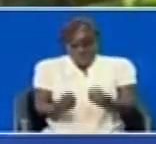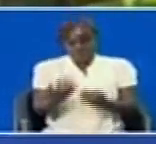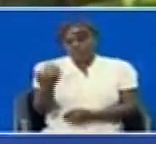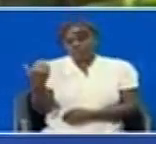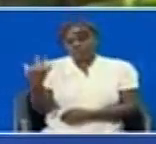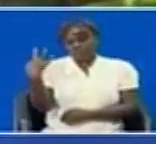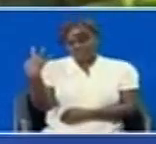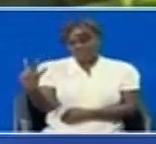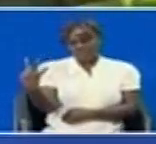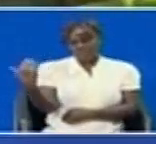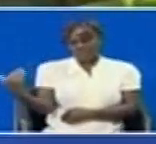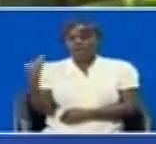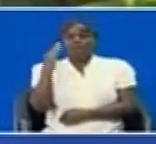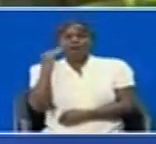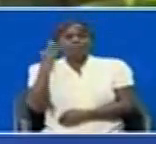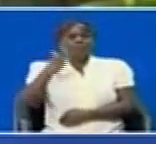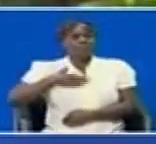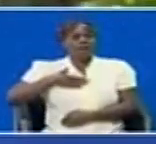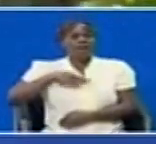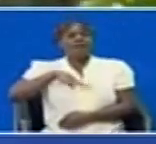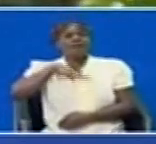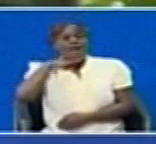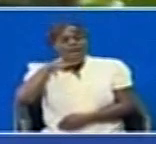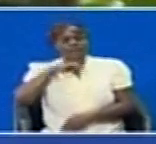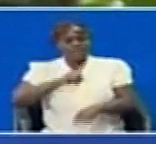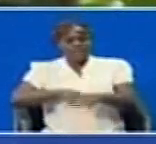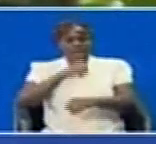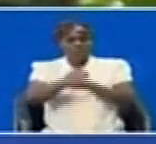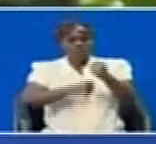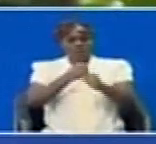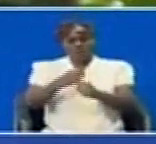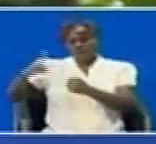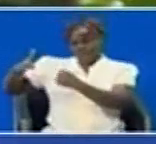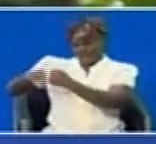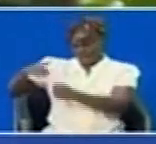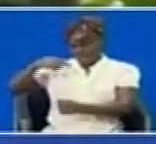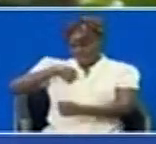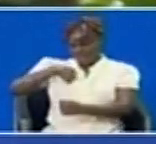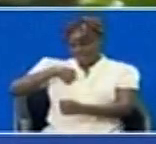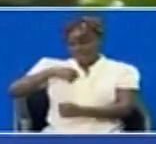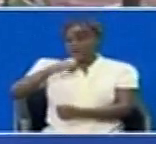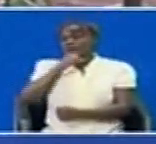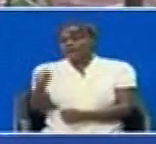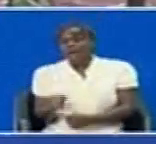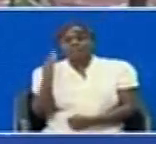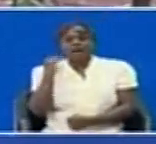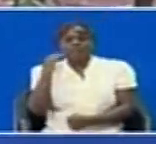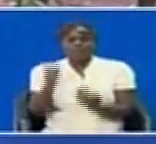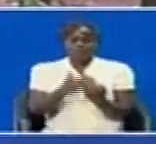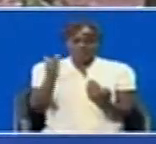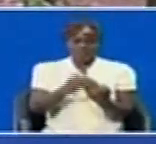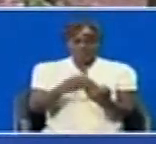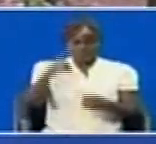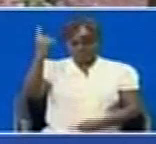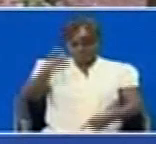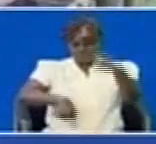then my mother died when nilikuwa 9 years old, and then tulikuwa raised na grandmother. Baada ya kufanya vyema katika